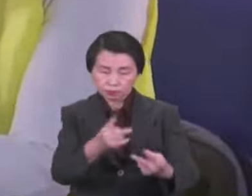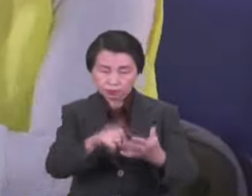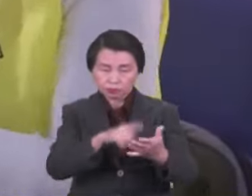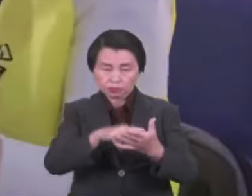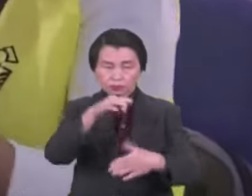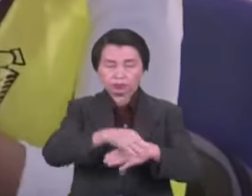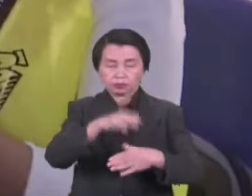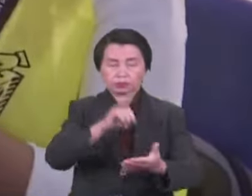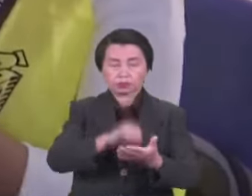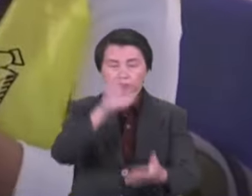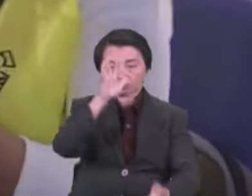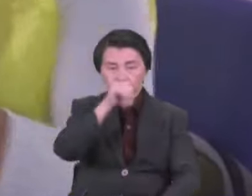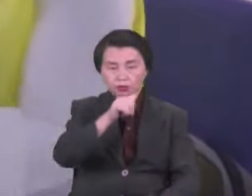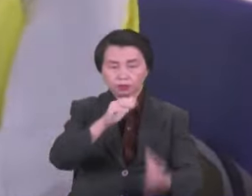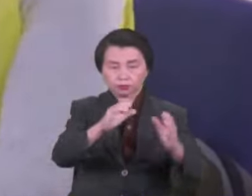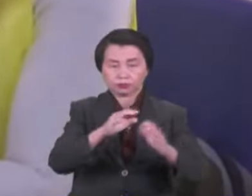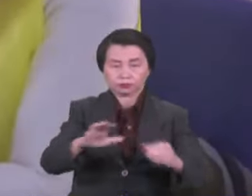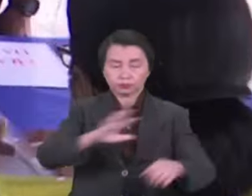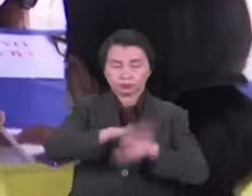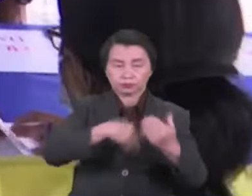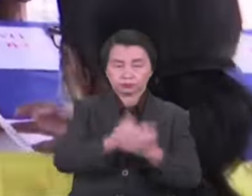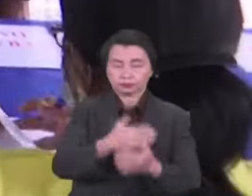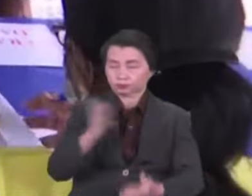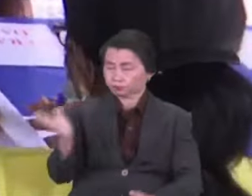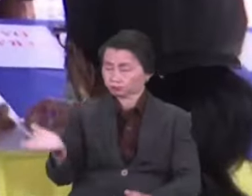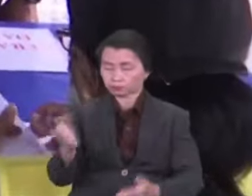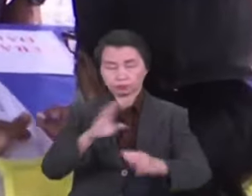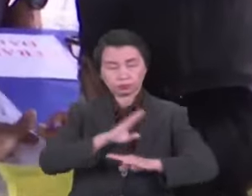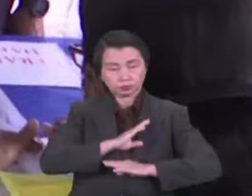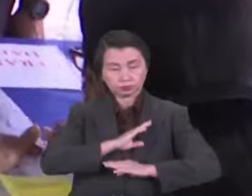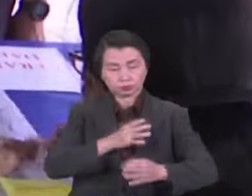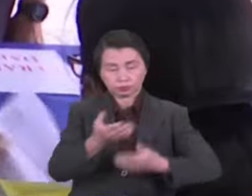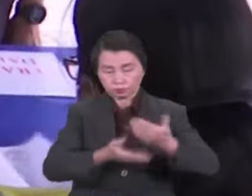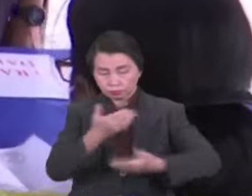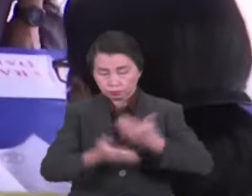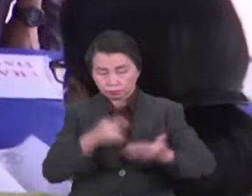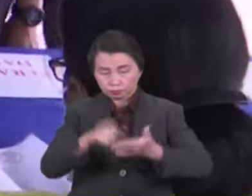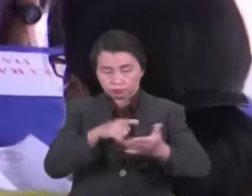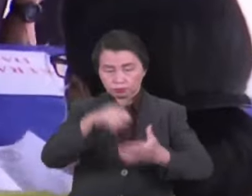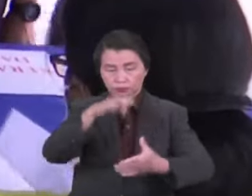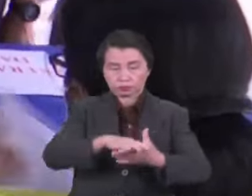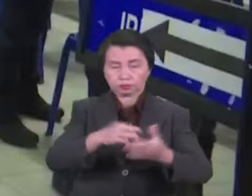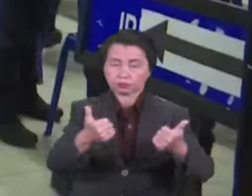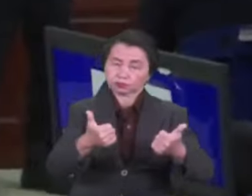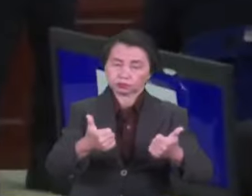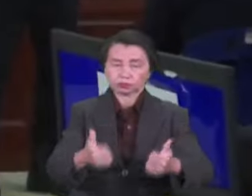di IPK Melaka. Secara keseluruhan, beliau berpuas hati dengan perjalanan proses undi awal tersebut.